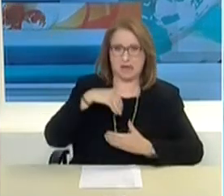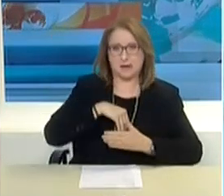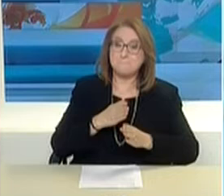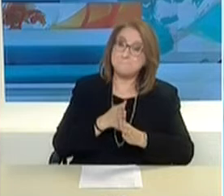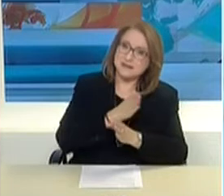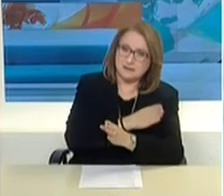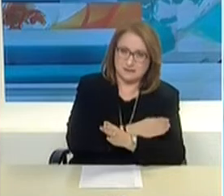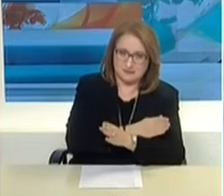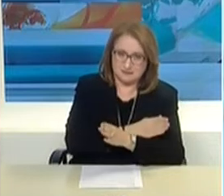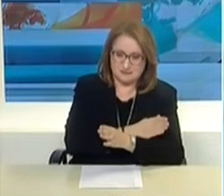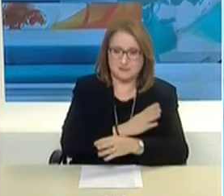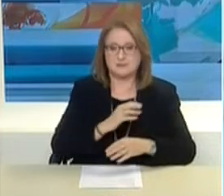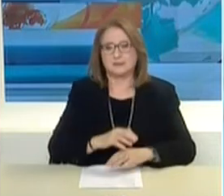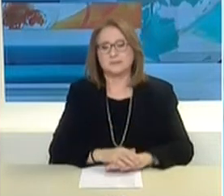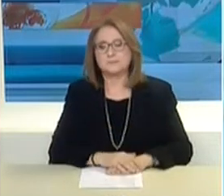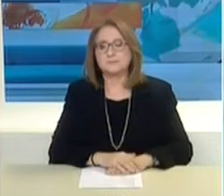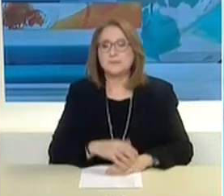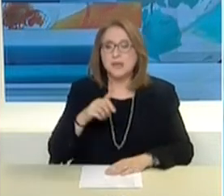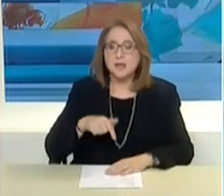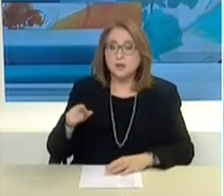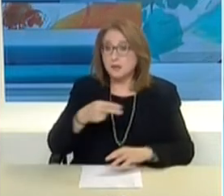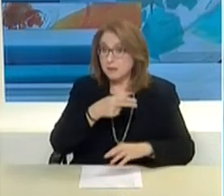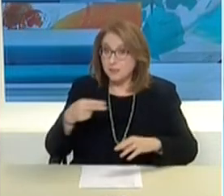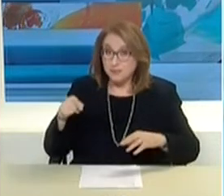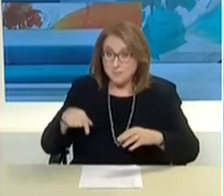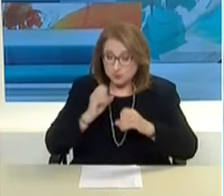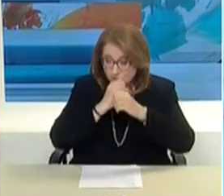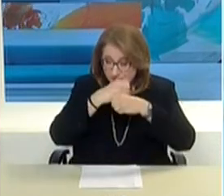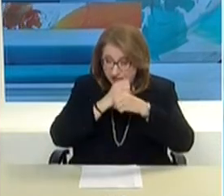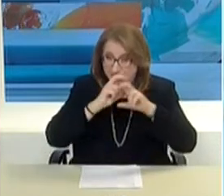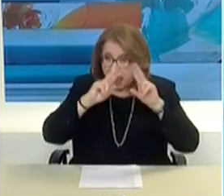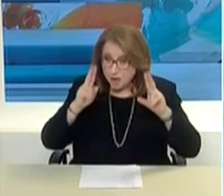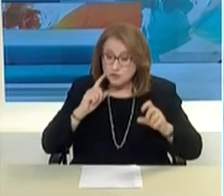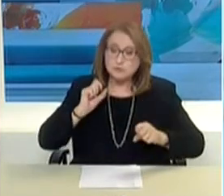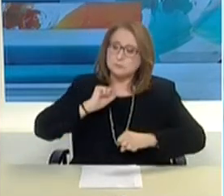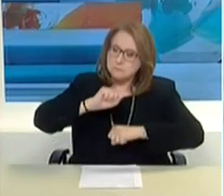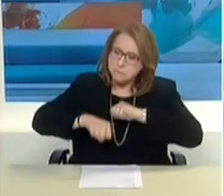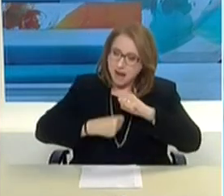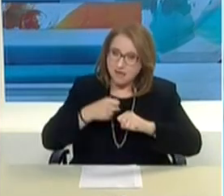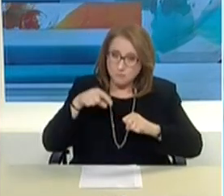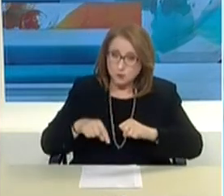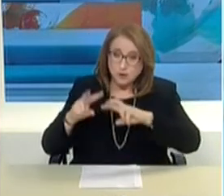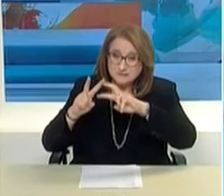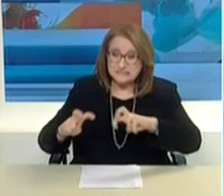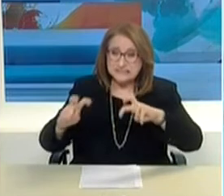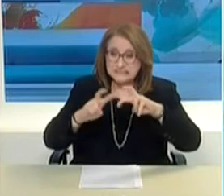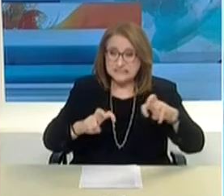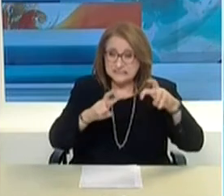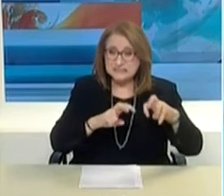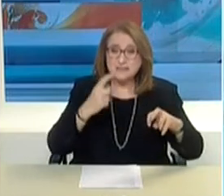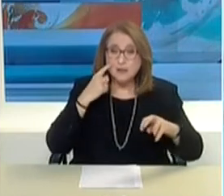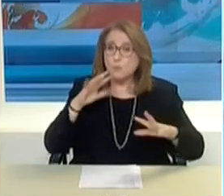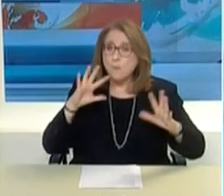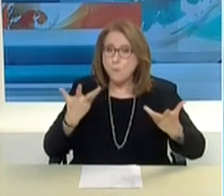Σχετικά με την εργαστηριακή επιτήρηση, συστρατεύεται στην προσπάθεια του Εθνικού Οργανισμού Δημόσιας Υγείας για τη διαδικασία